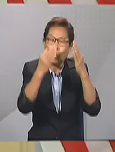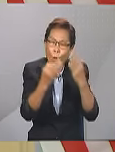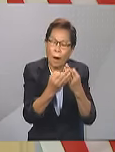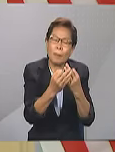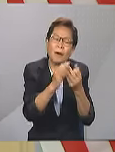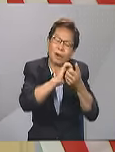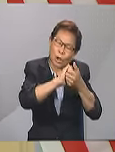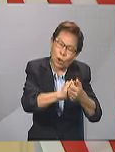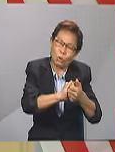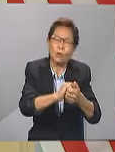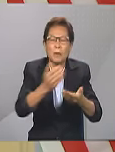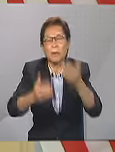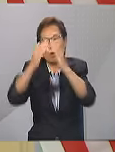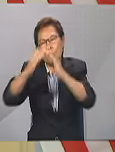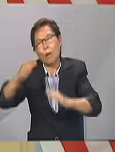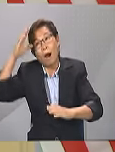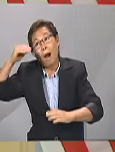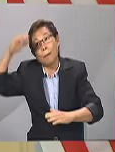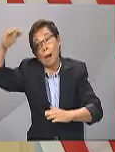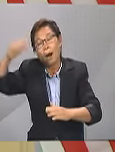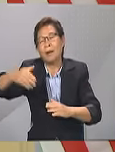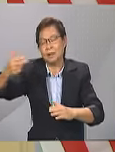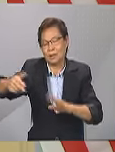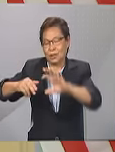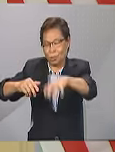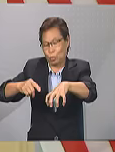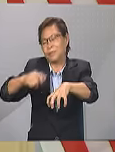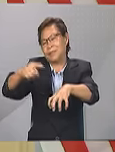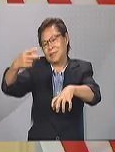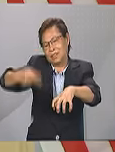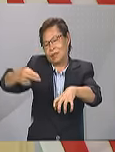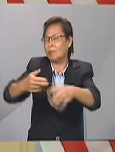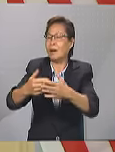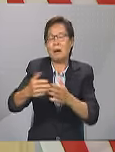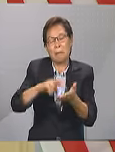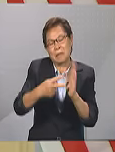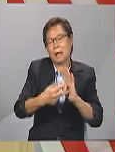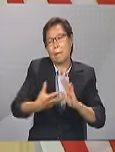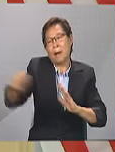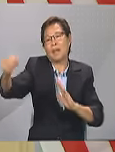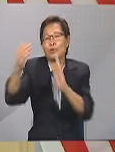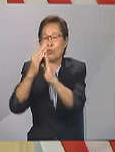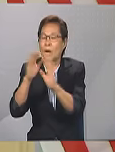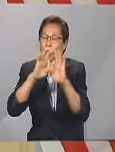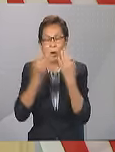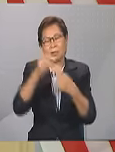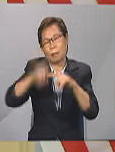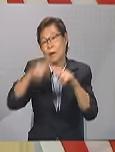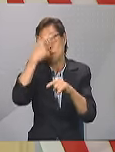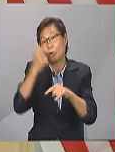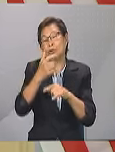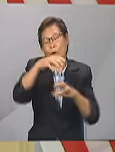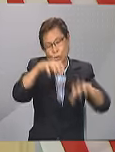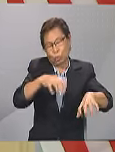mungkin Abang rumah abang mereka di zona hijau jadi ditabrak di rumah keluarga di akan Eza merah tapi